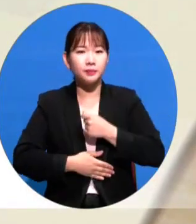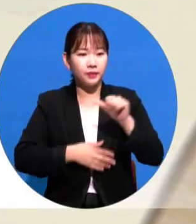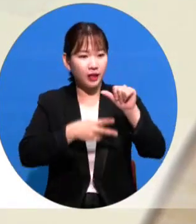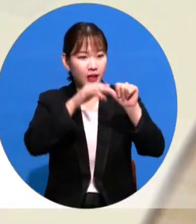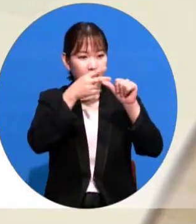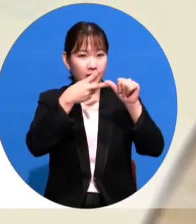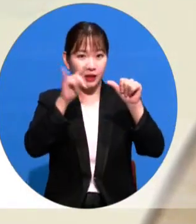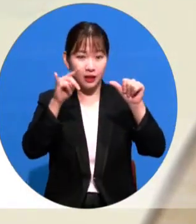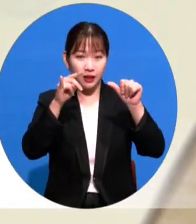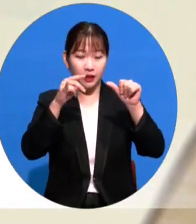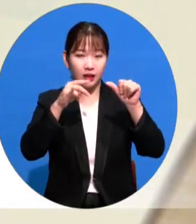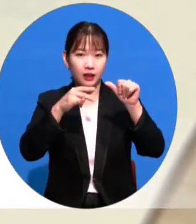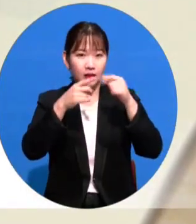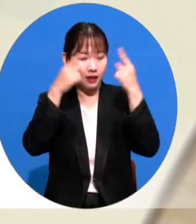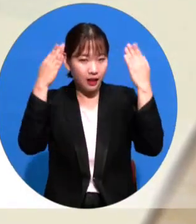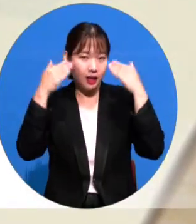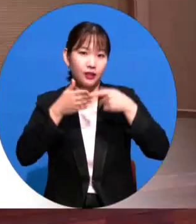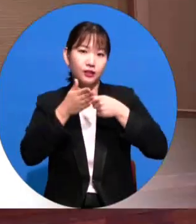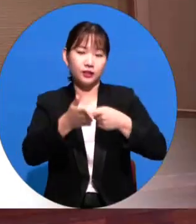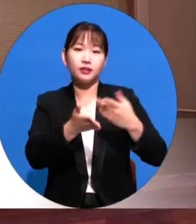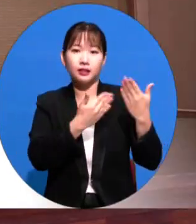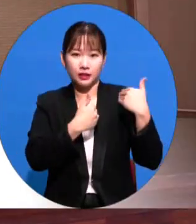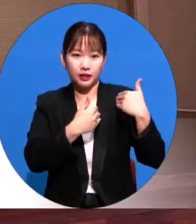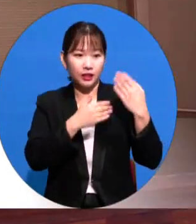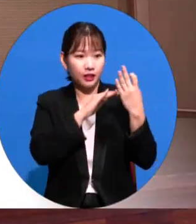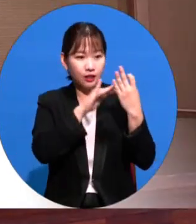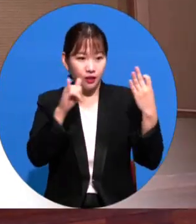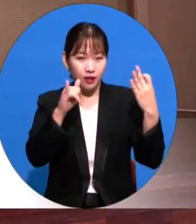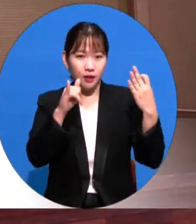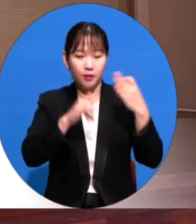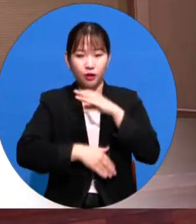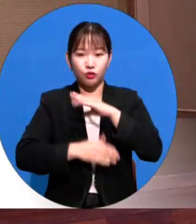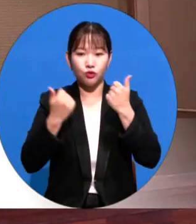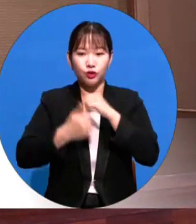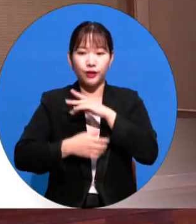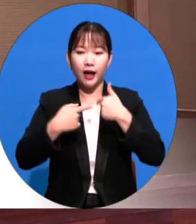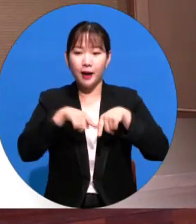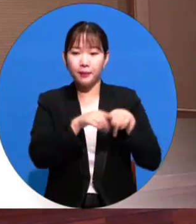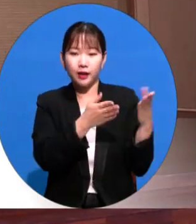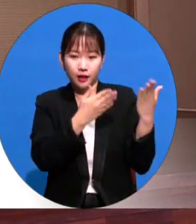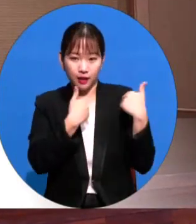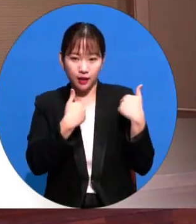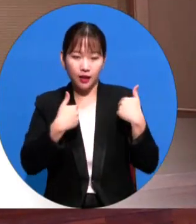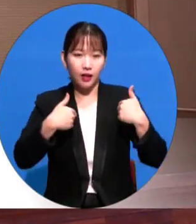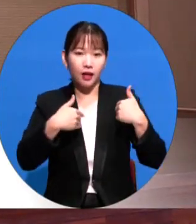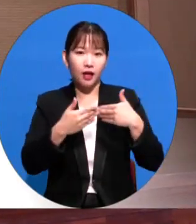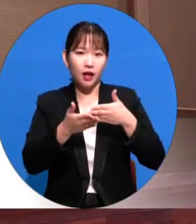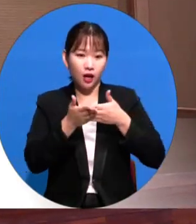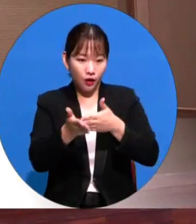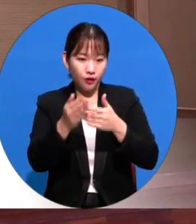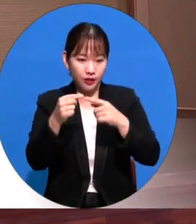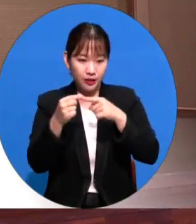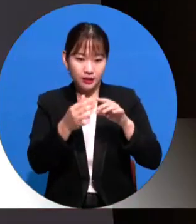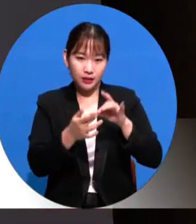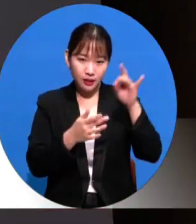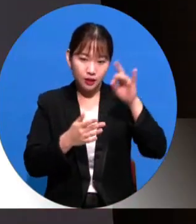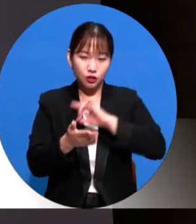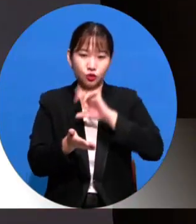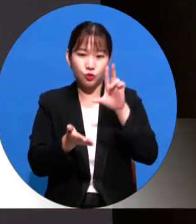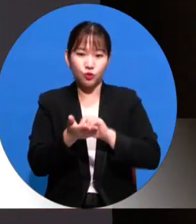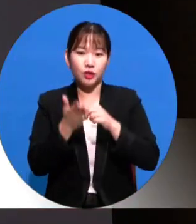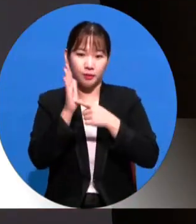대학이 주관하고 해당 지역 국회의원 14명이 공동 주최하는 것으로 공동 건의문 채택과 주제 발표